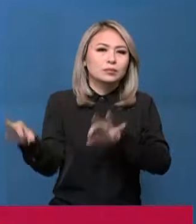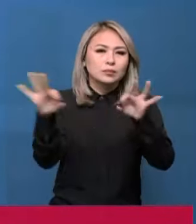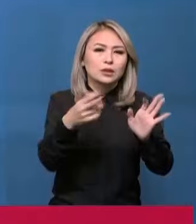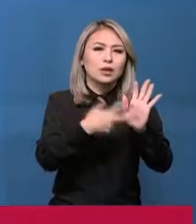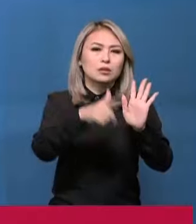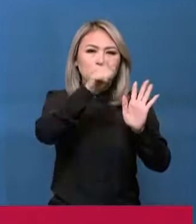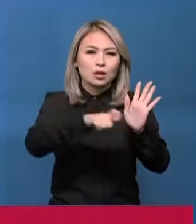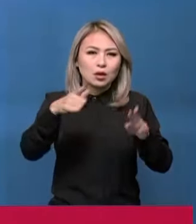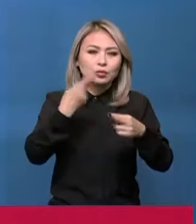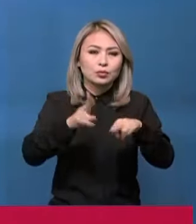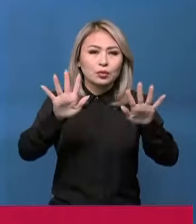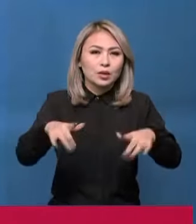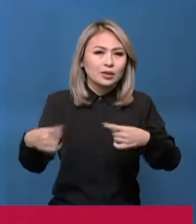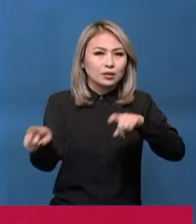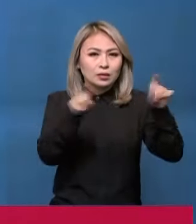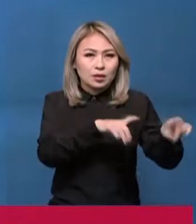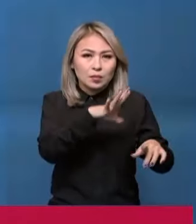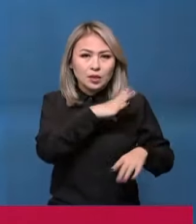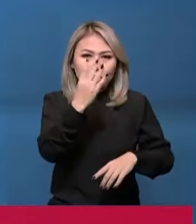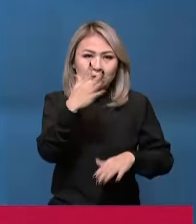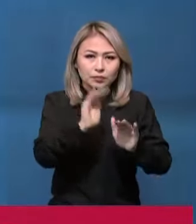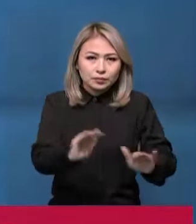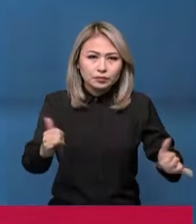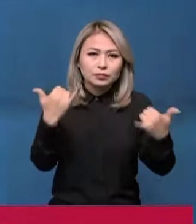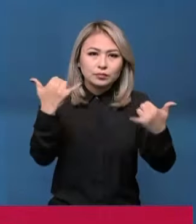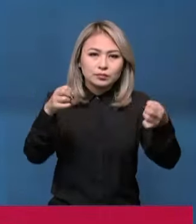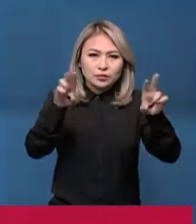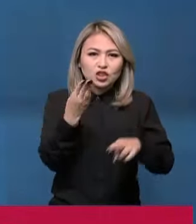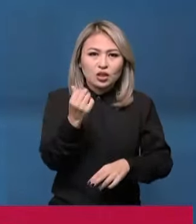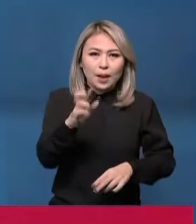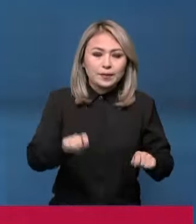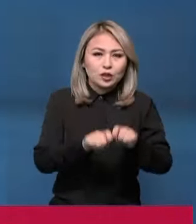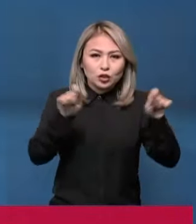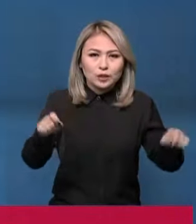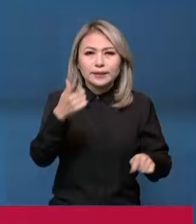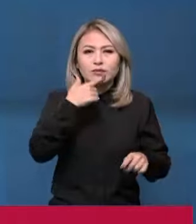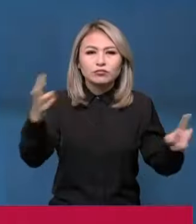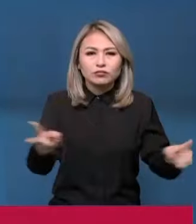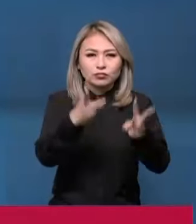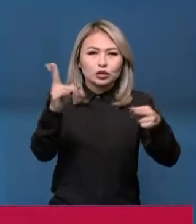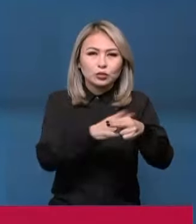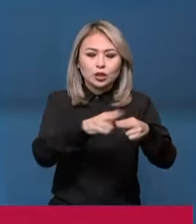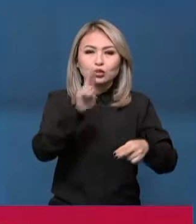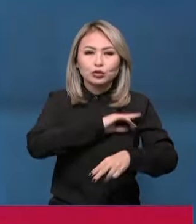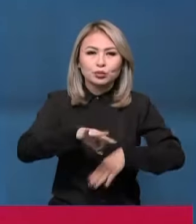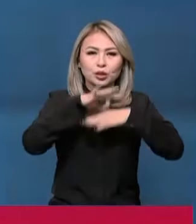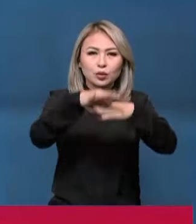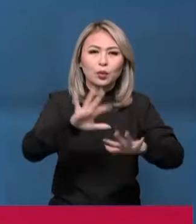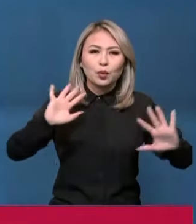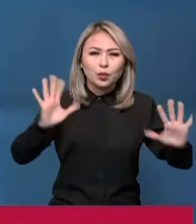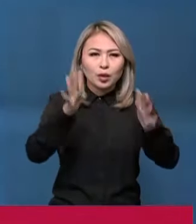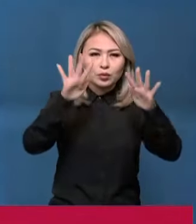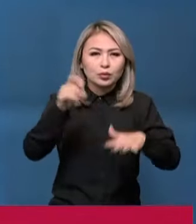жетіп 80 адамды қауіпсіз жерге шығарды. Оның 45-і бала. Қазір арнайы штаб құрылып, қызыл жалынмен күрес жұмыстары жүргізіліп